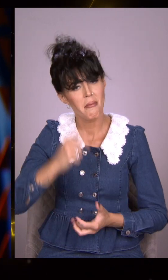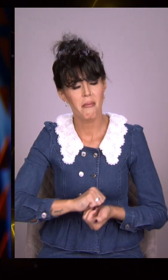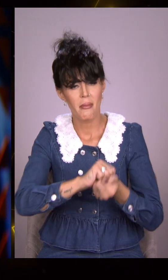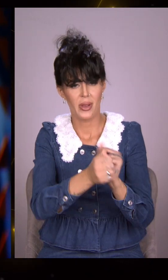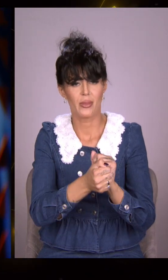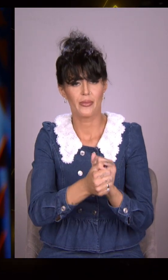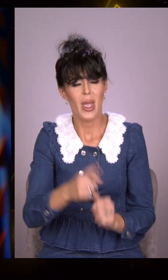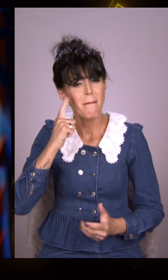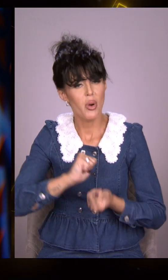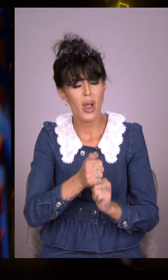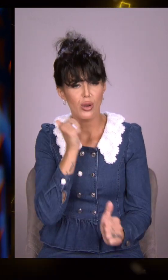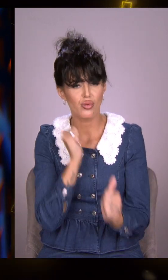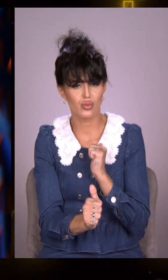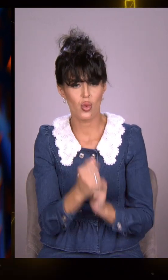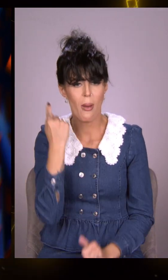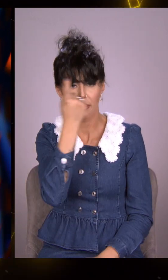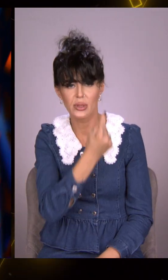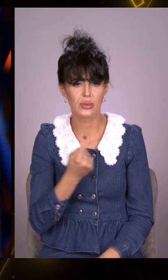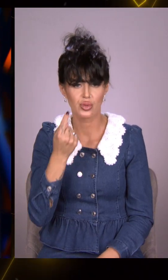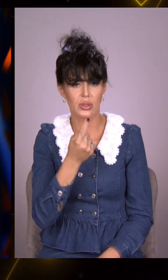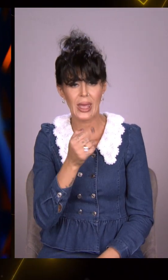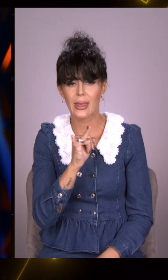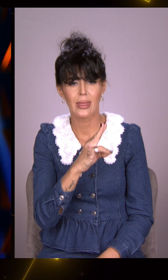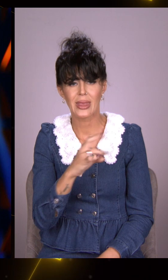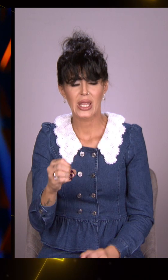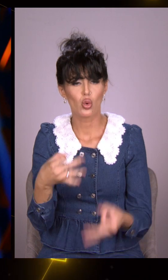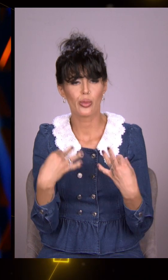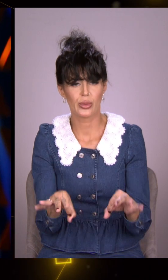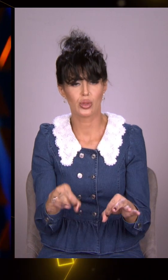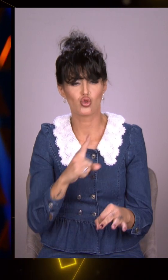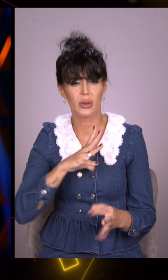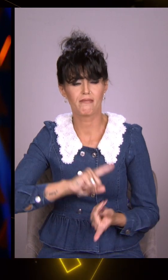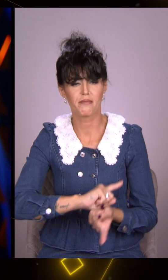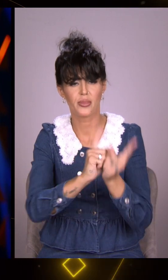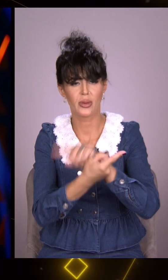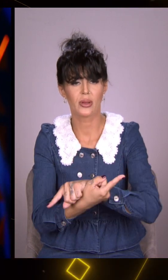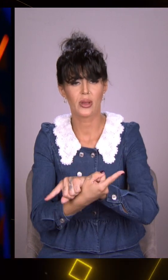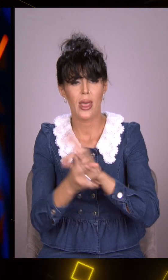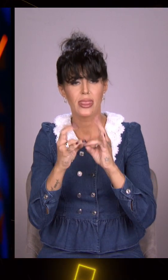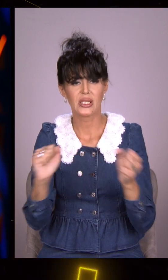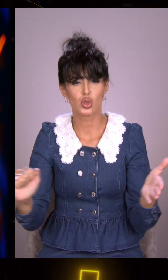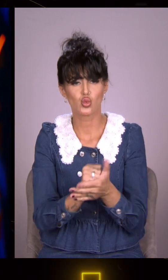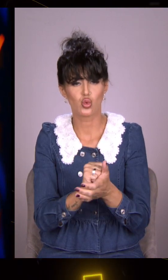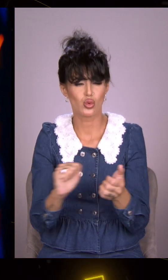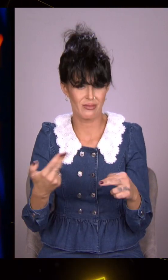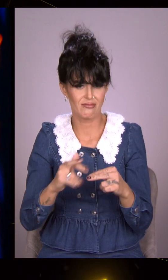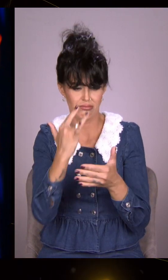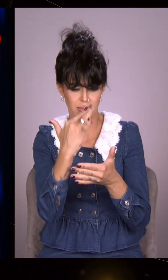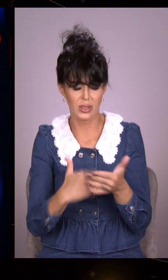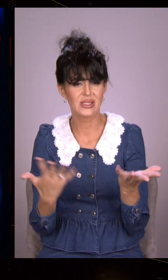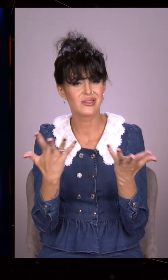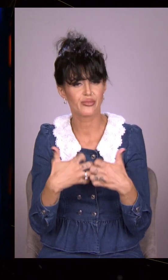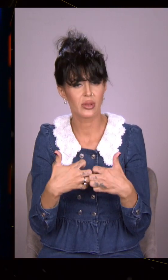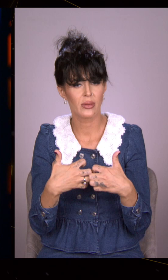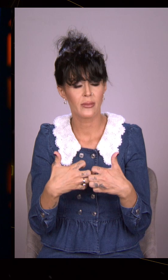кожне обличчя. І не допустити, щоб вони перетворилися на суху статистику.